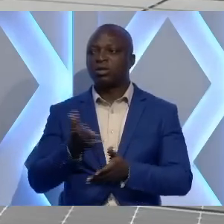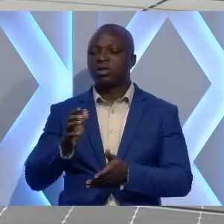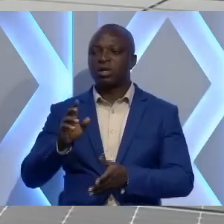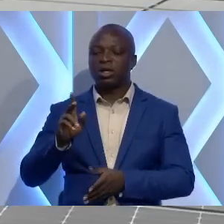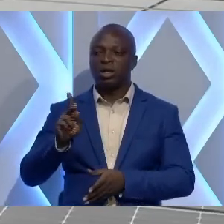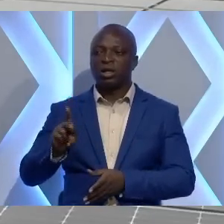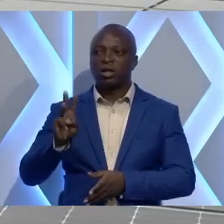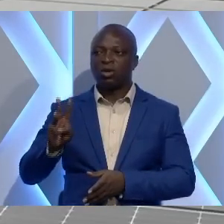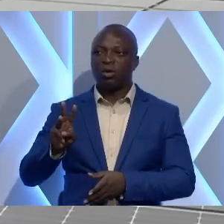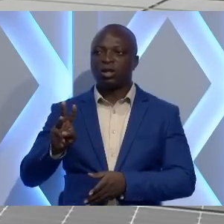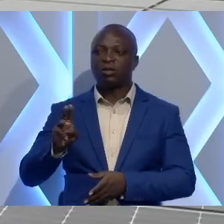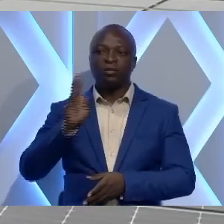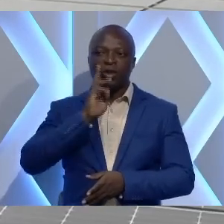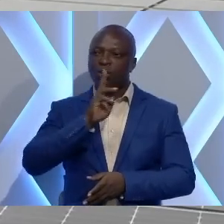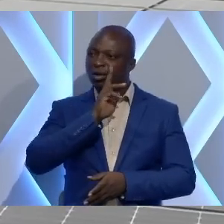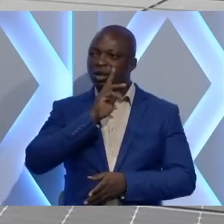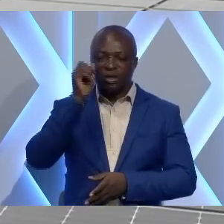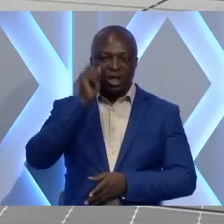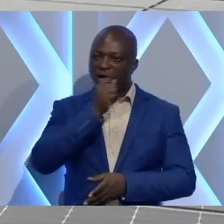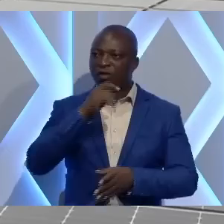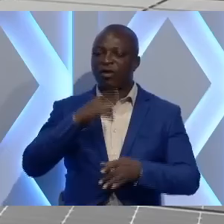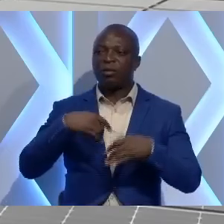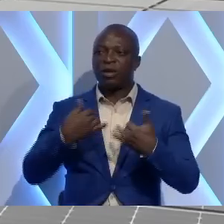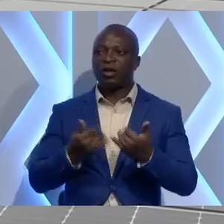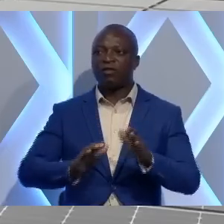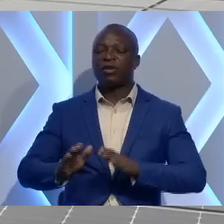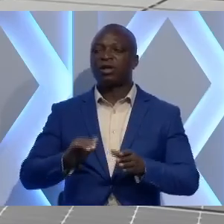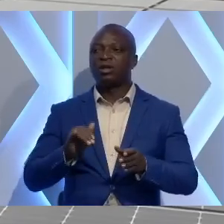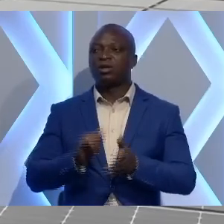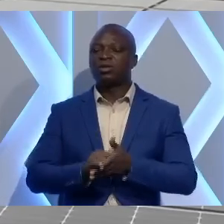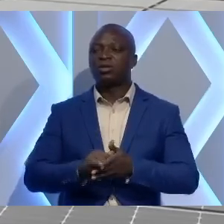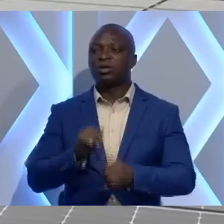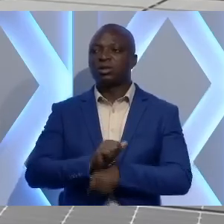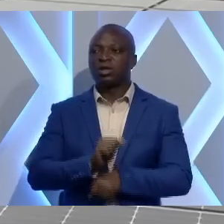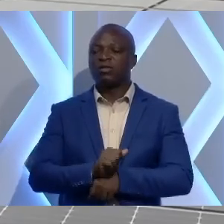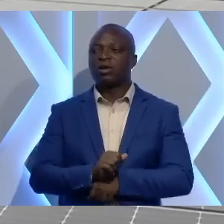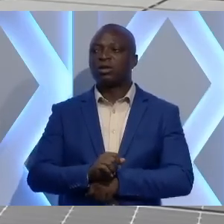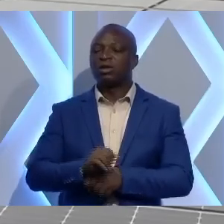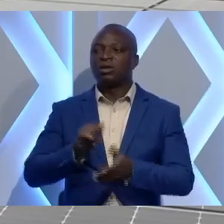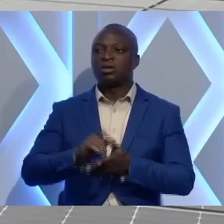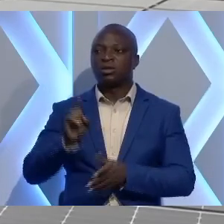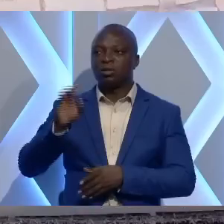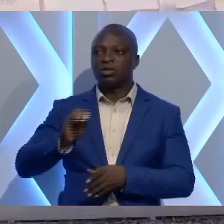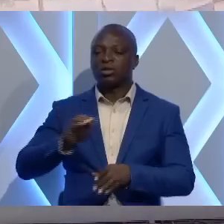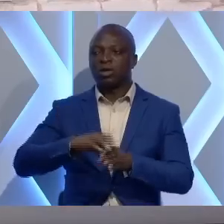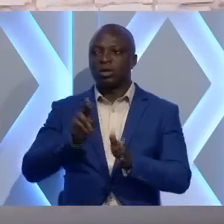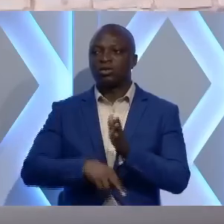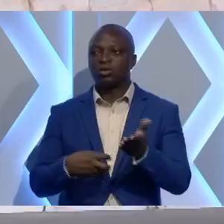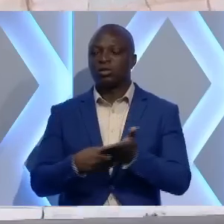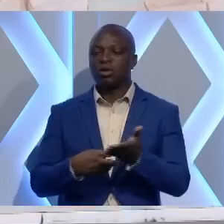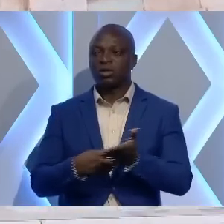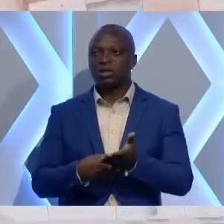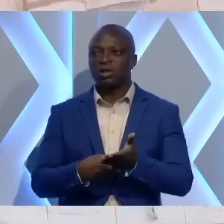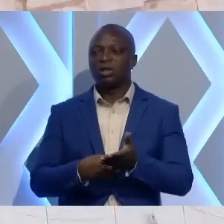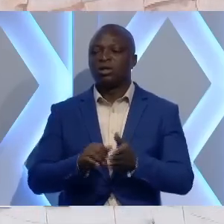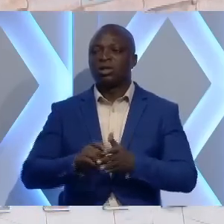kW crête, l'hôtel Sarakawa va désormais faire jusqu'à 40% de réduction sur ses factures d'électricité.